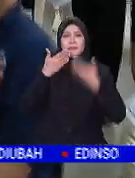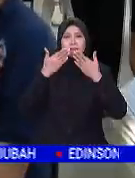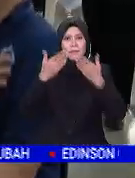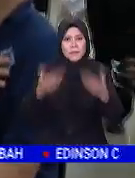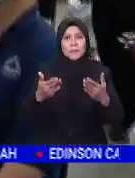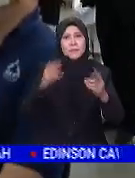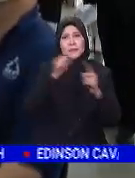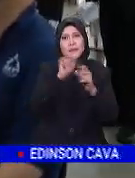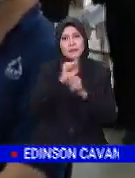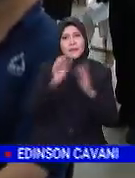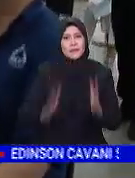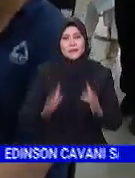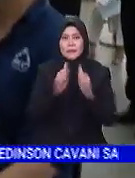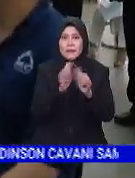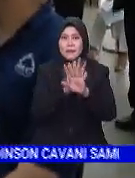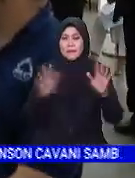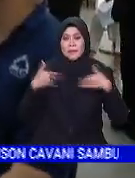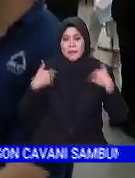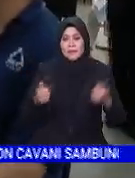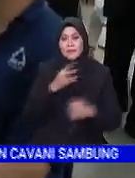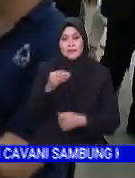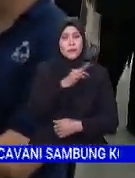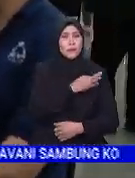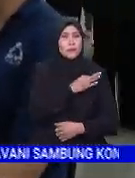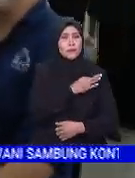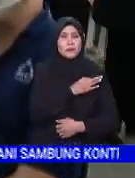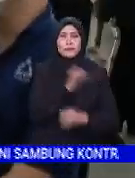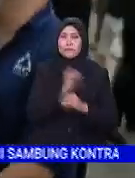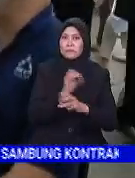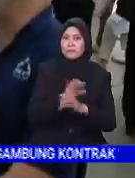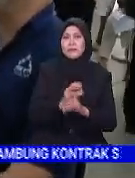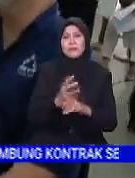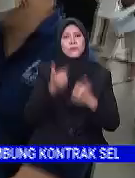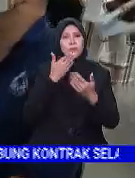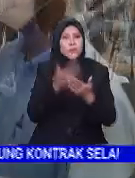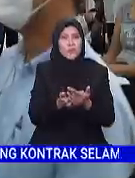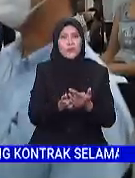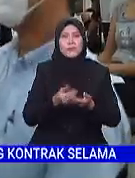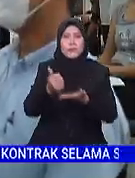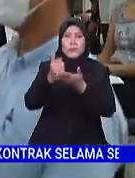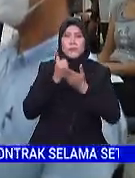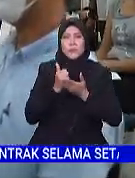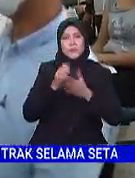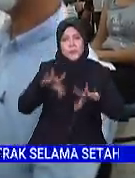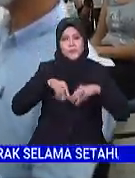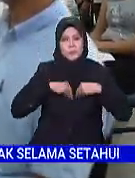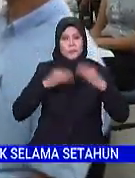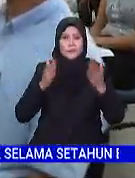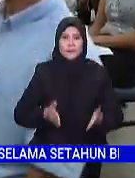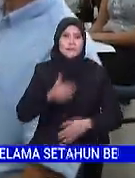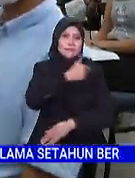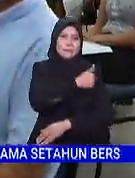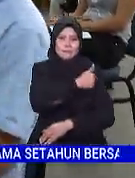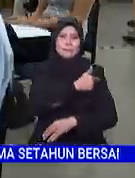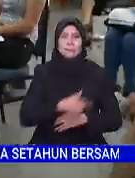kasih kepada petugas kesihatan dan juga sukarelawan yang begitu berdedikasi membantu penerima vaksin.